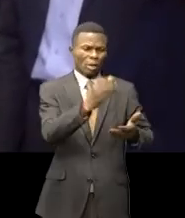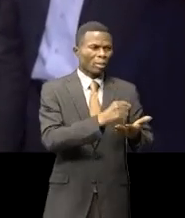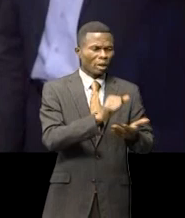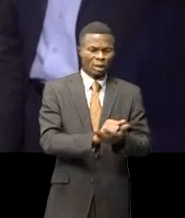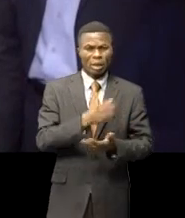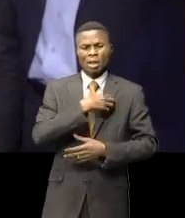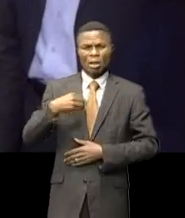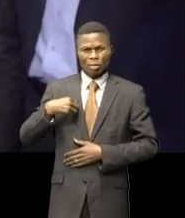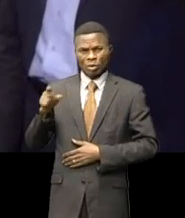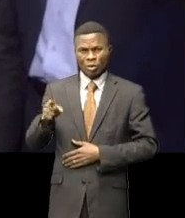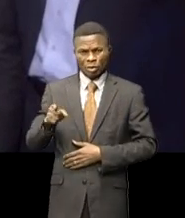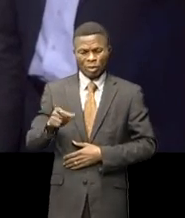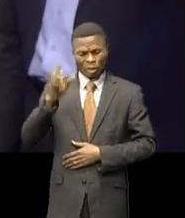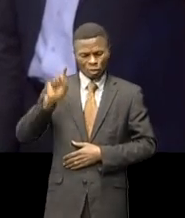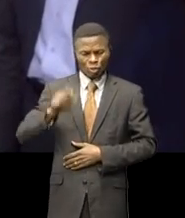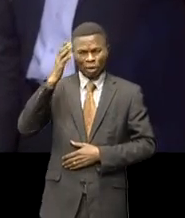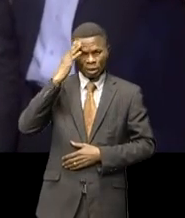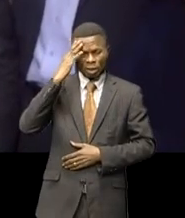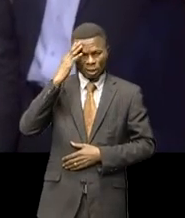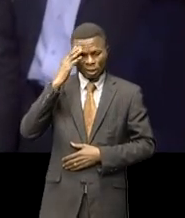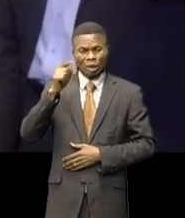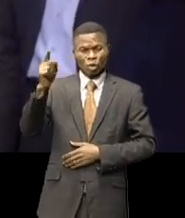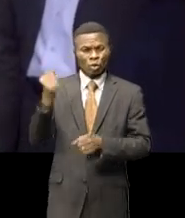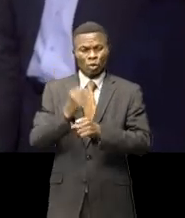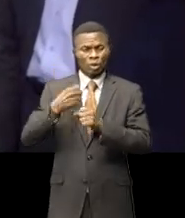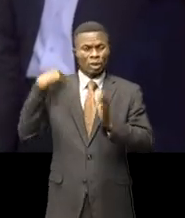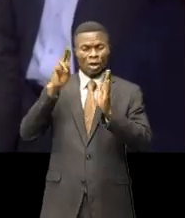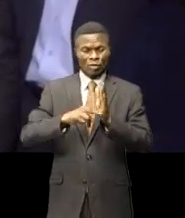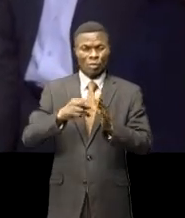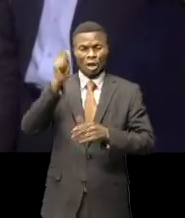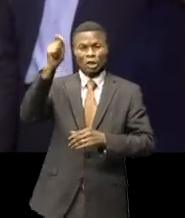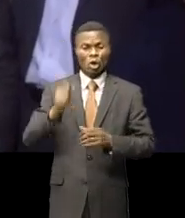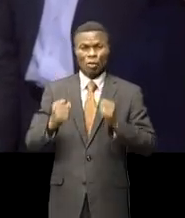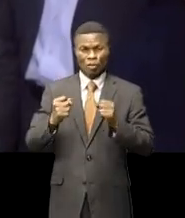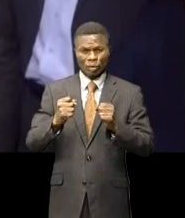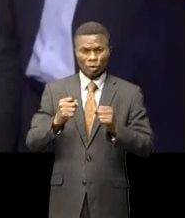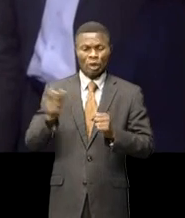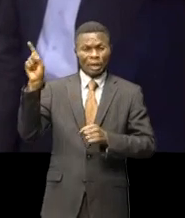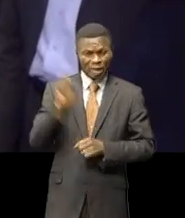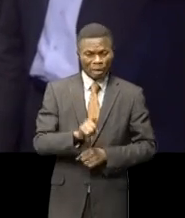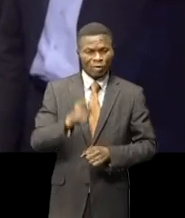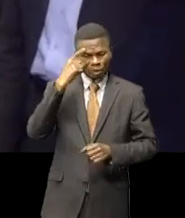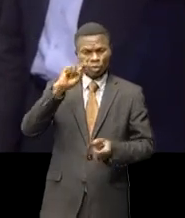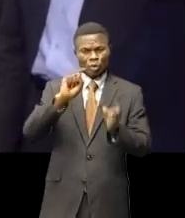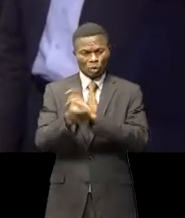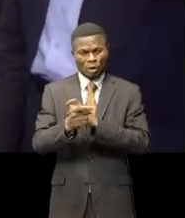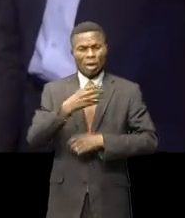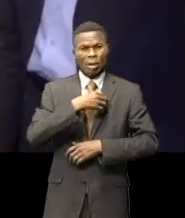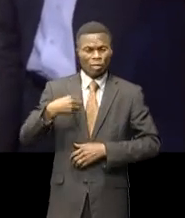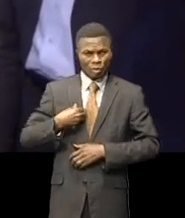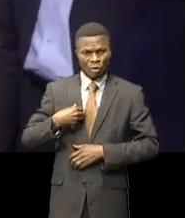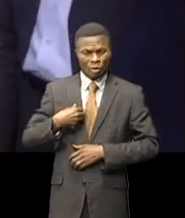madame, d'abord, vous devez savoir qu'il est dans le gouvernement de Wario. Madame est venue pour le changement. Madame ne peut